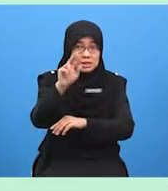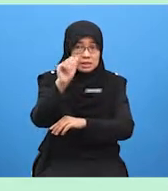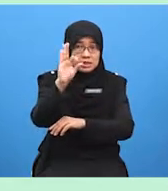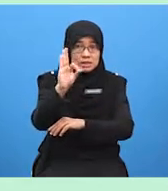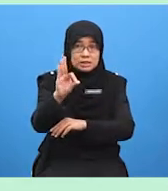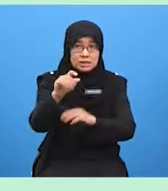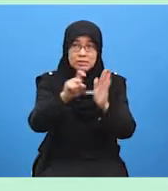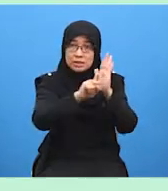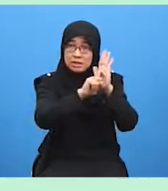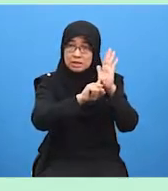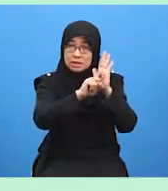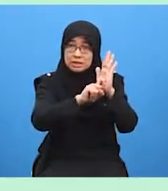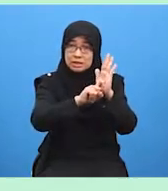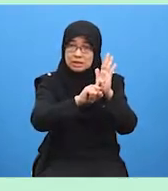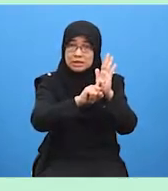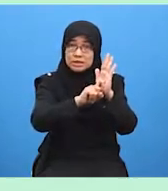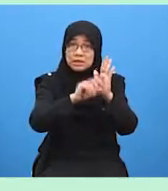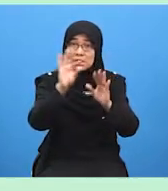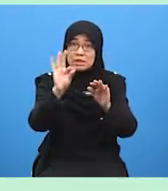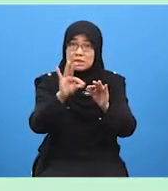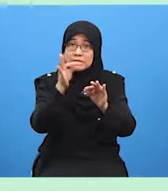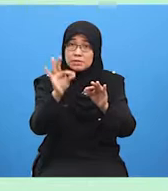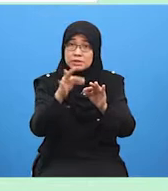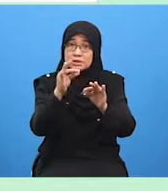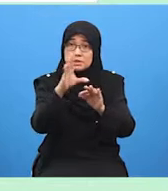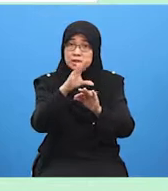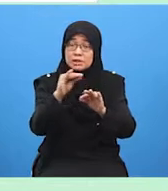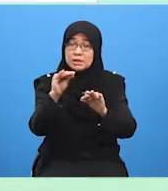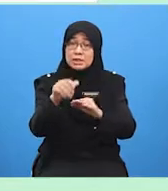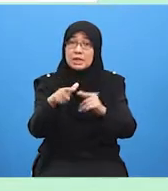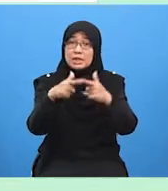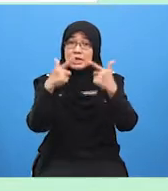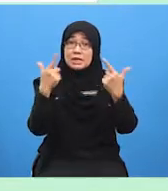menanda, alatan menjahit dan alatan lain.